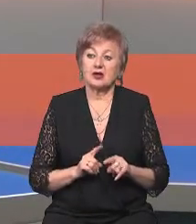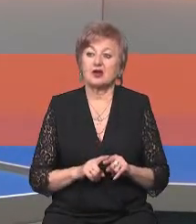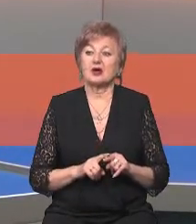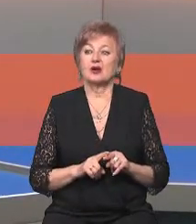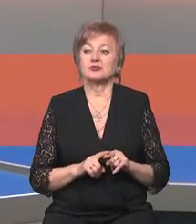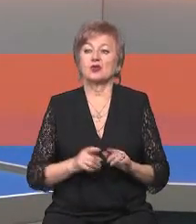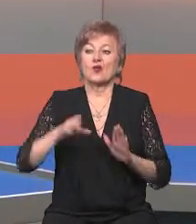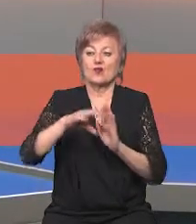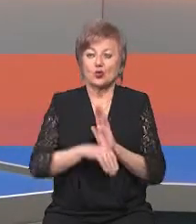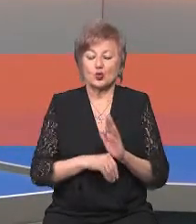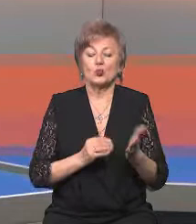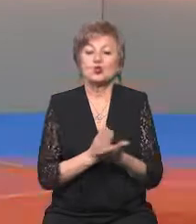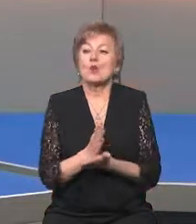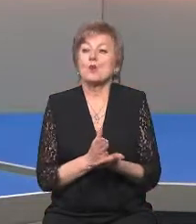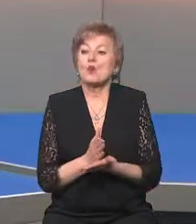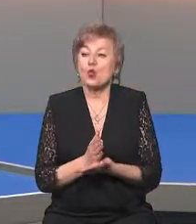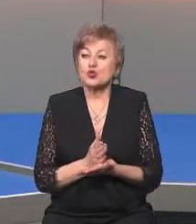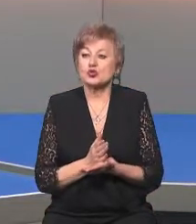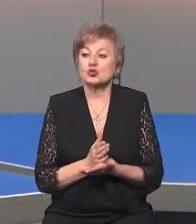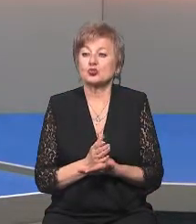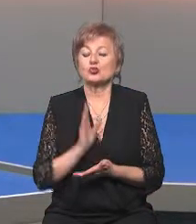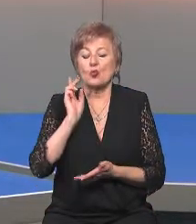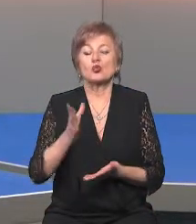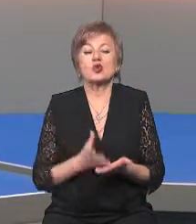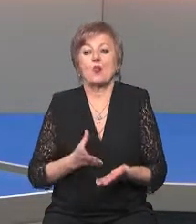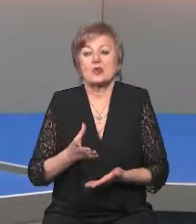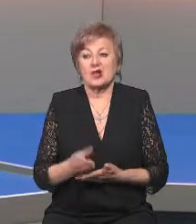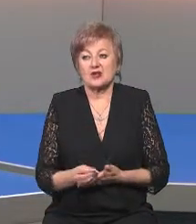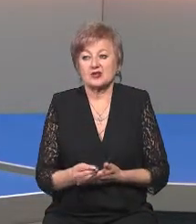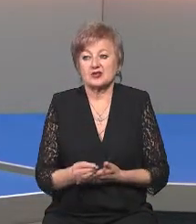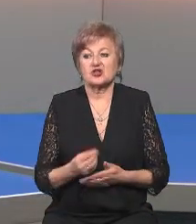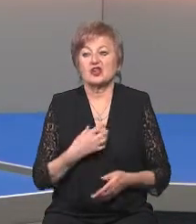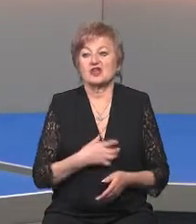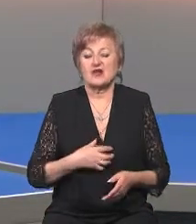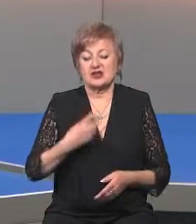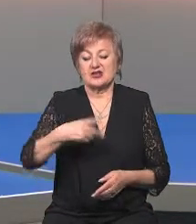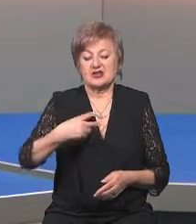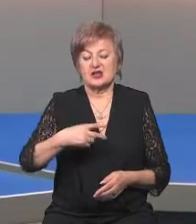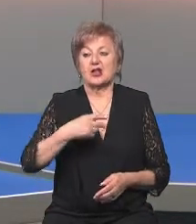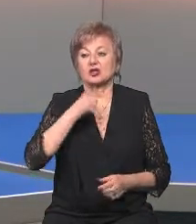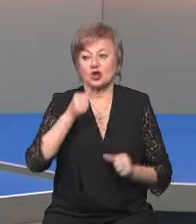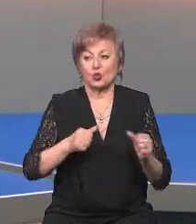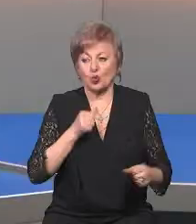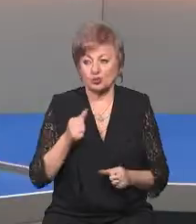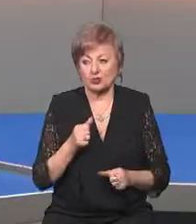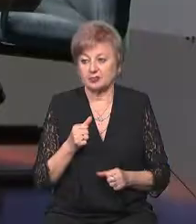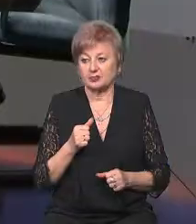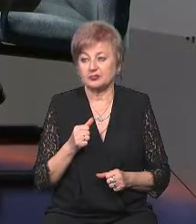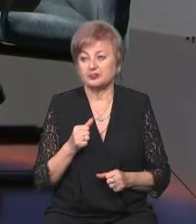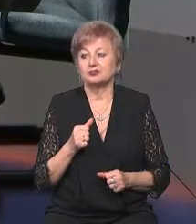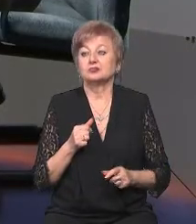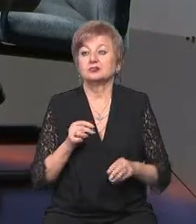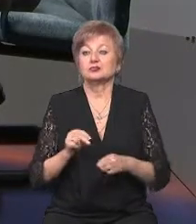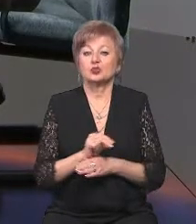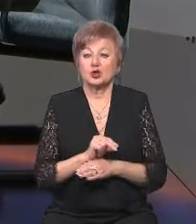включений до послуг НСЗО, які будуть оплачуватися. Пріоритетами на 2020 рік є лікування